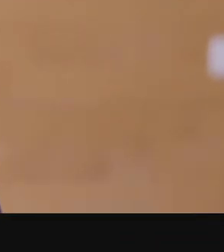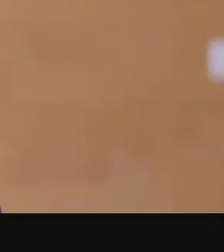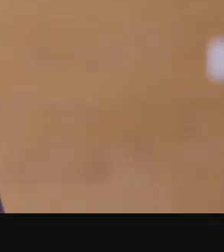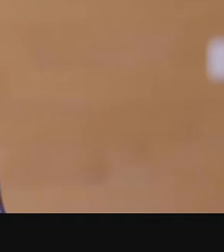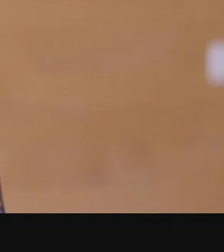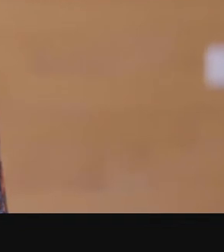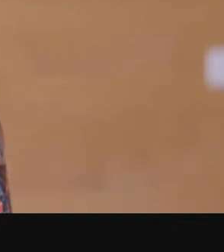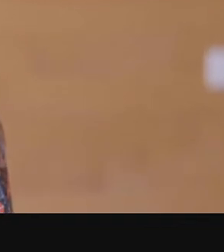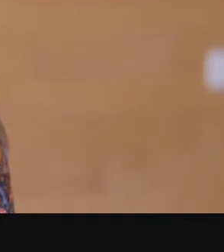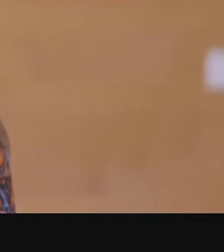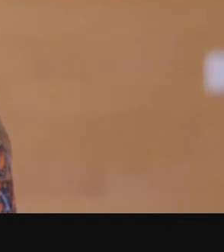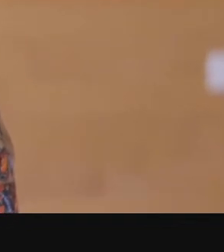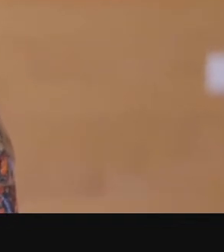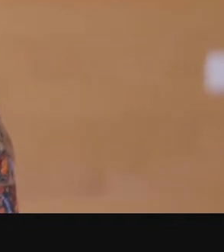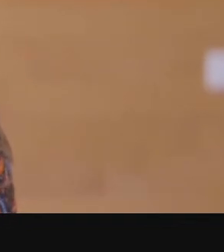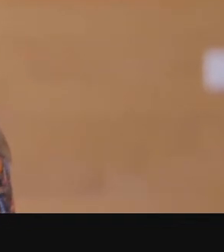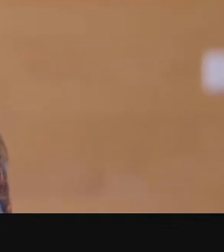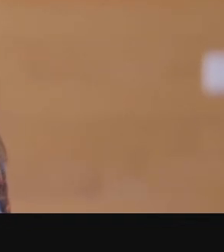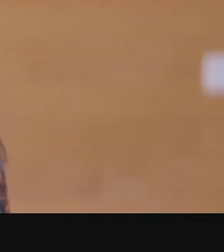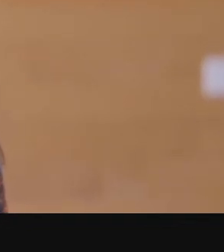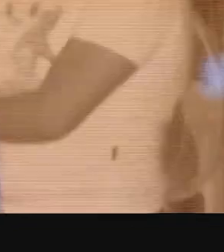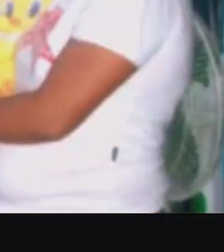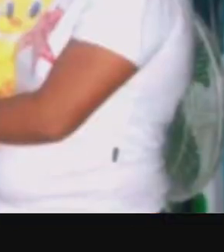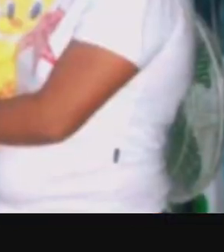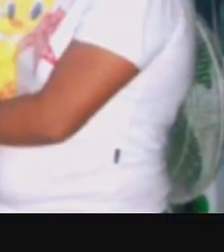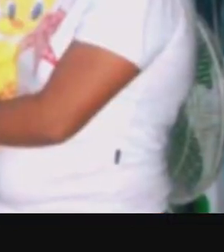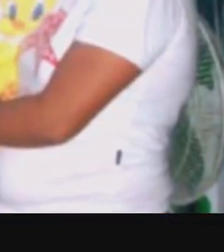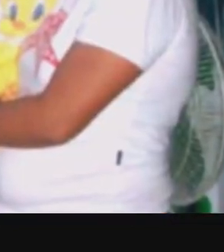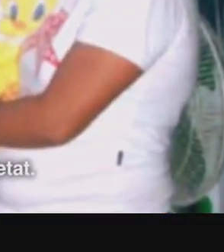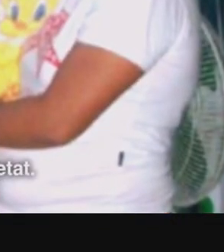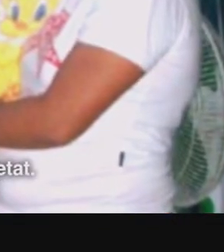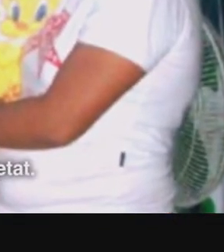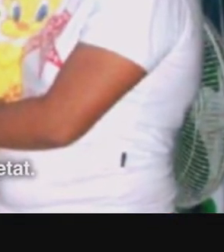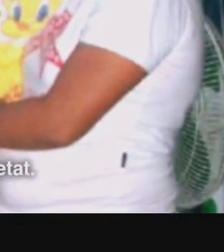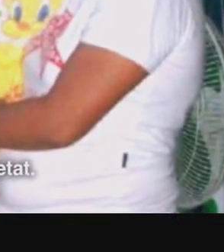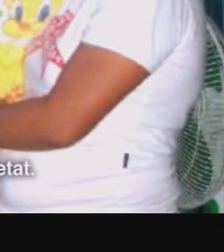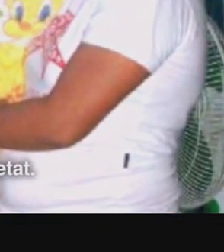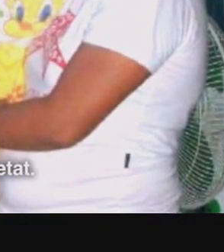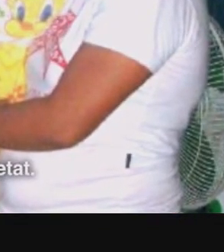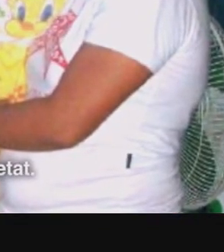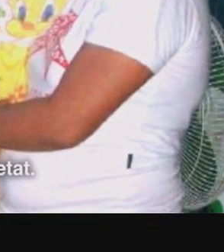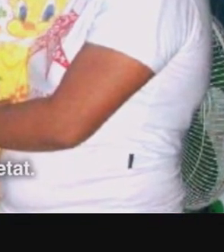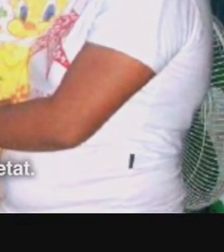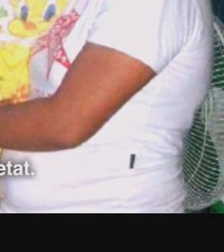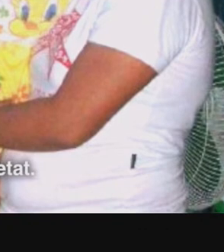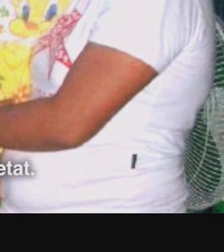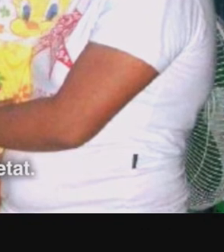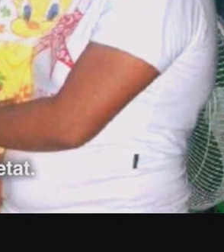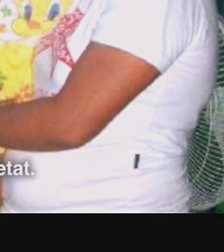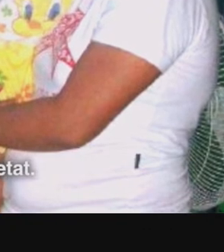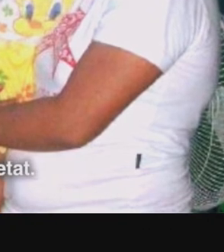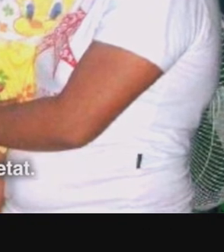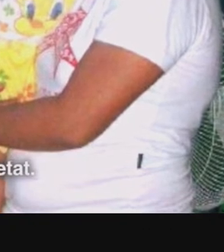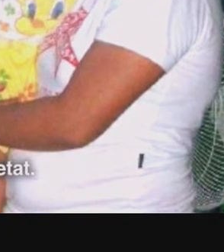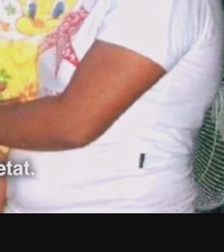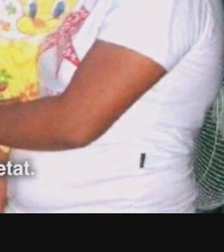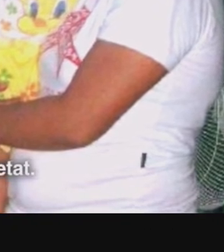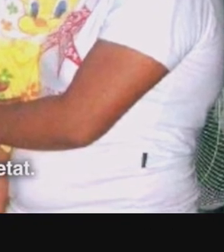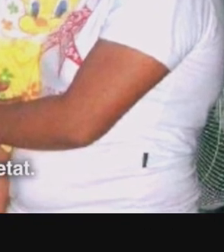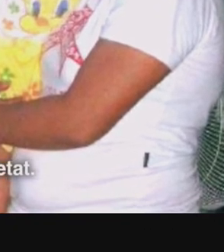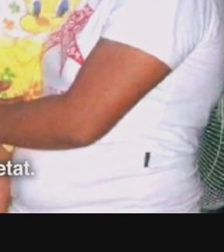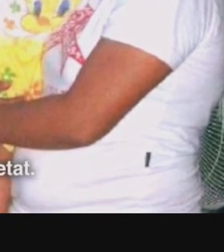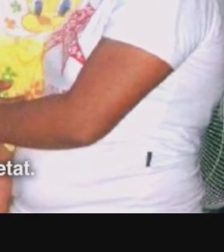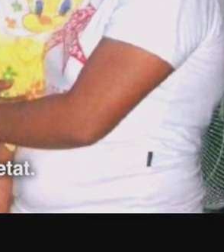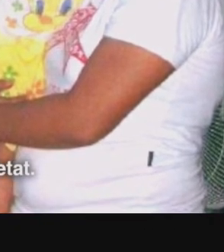fet en alguns països africans fins a feina que havia fet a les Filipines, i amb la voluntat aquesta, de veure com pot ser útil a